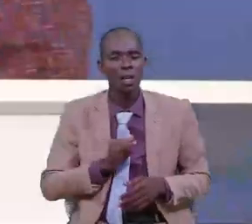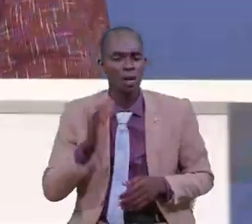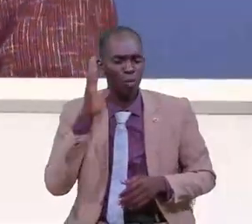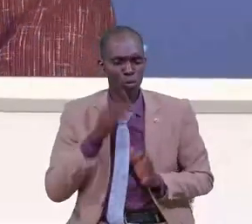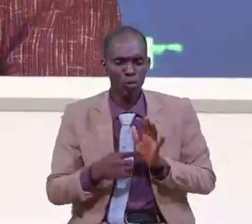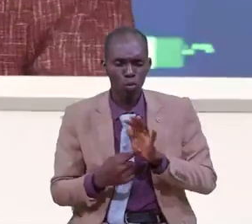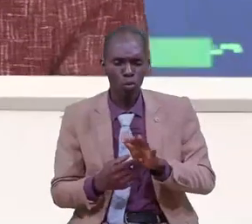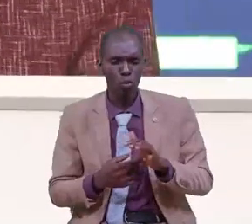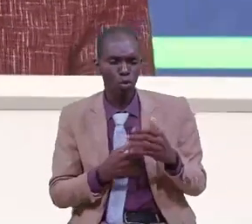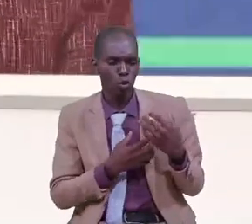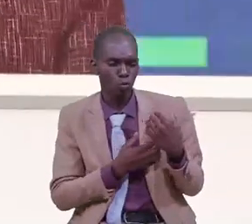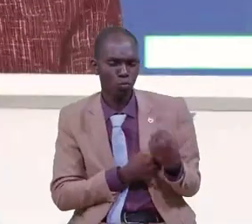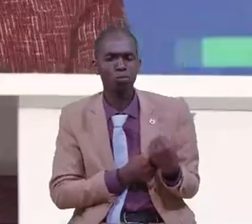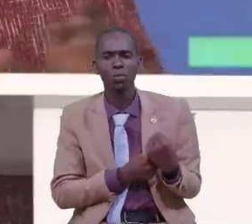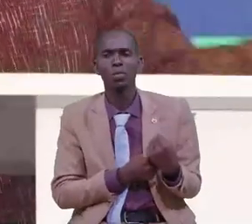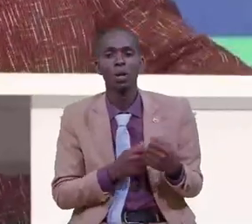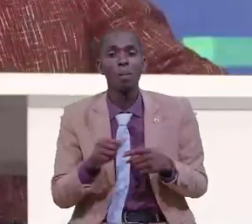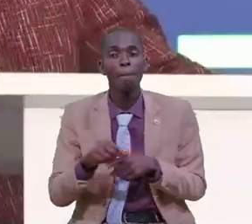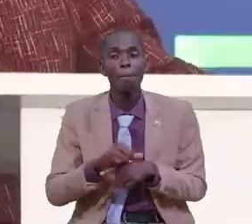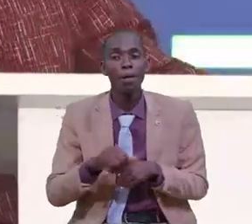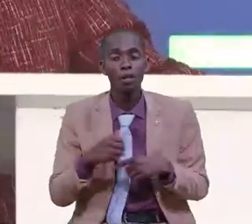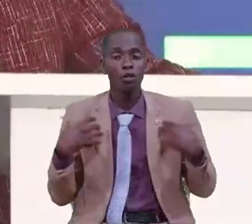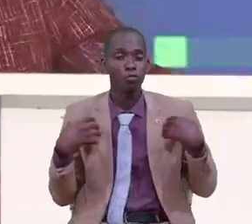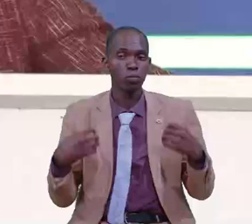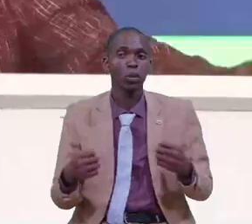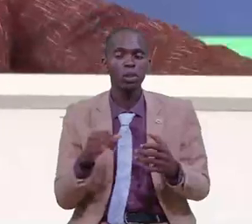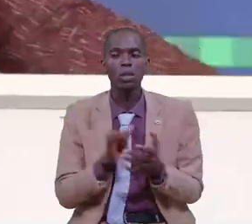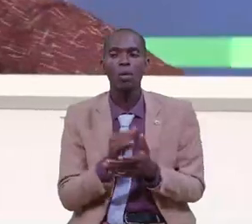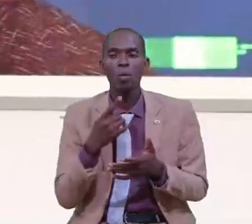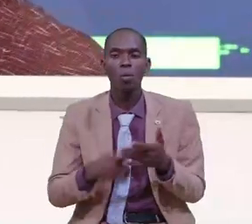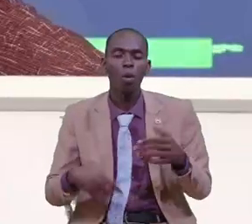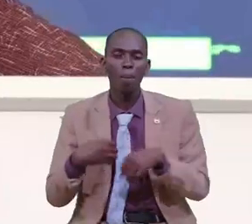vais manifester le courage pratique.